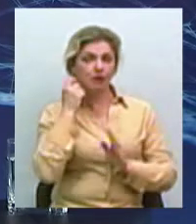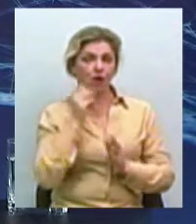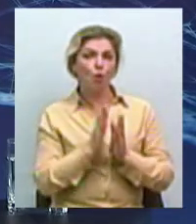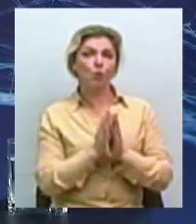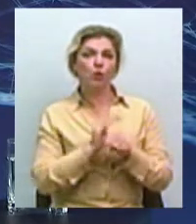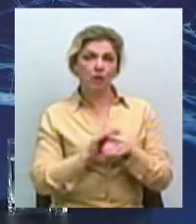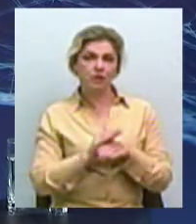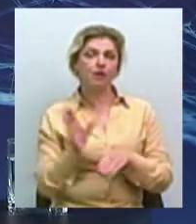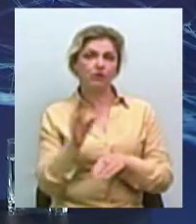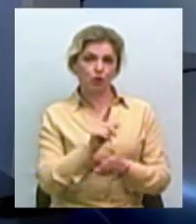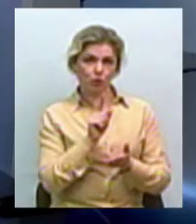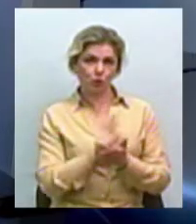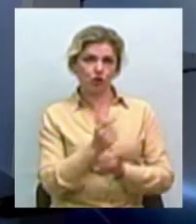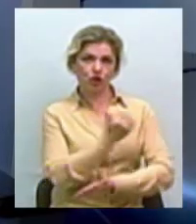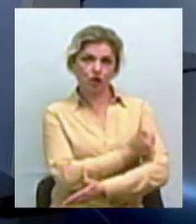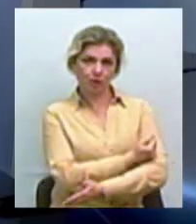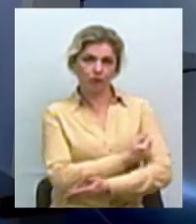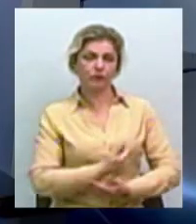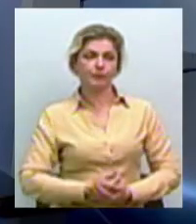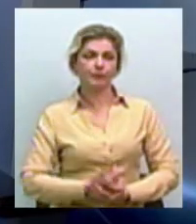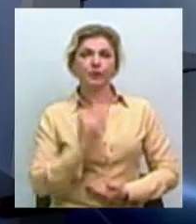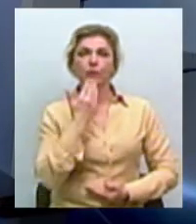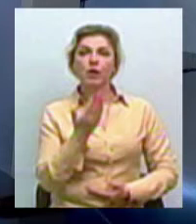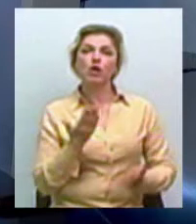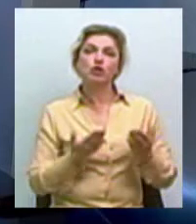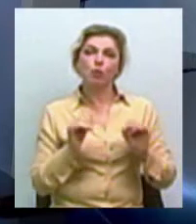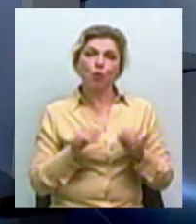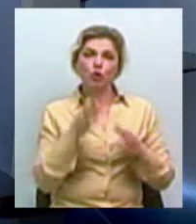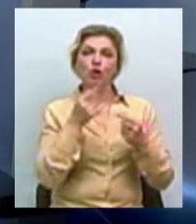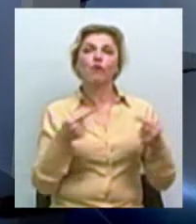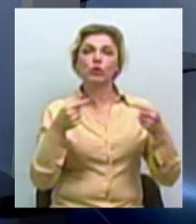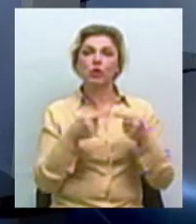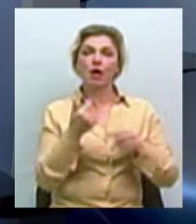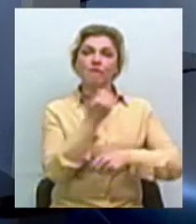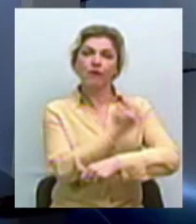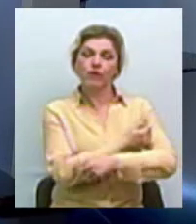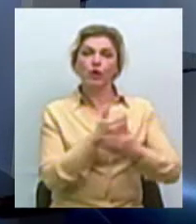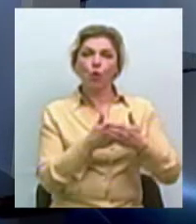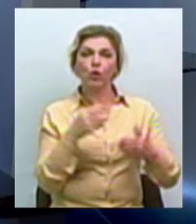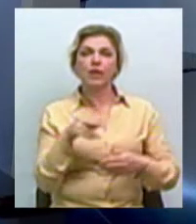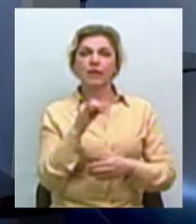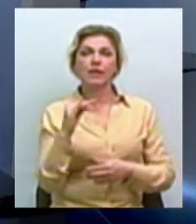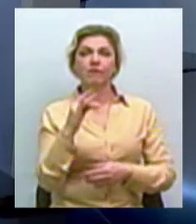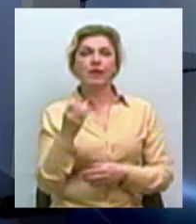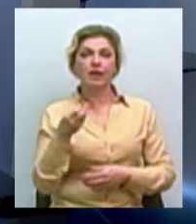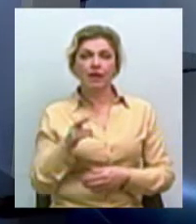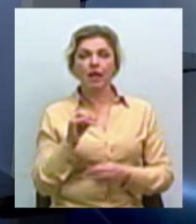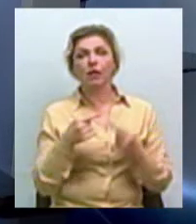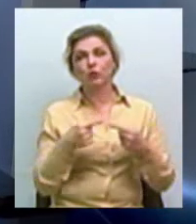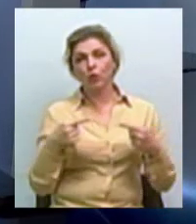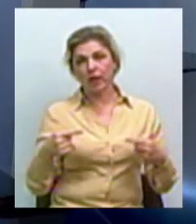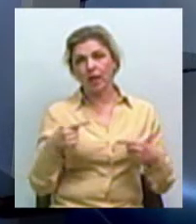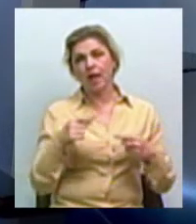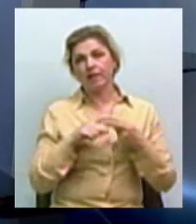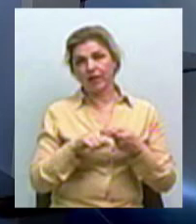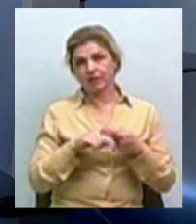повинні щеплюватися. А скажіть, будь ласка, чи можна водночас вакцинуватись від дифтерії та інших інфекційних